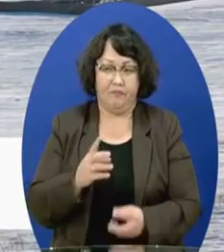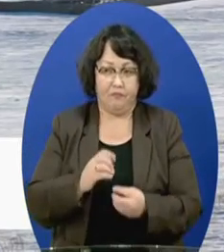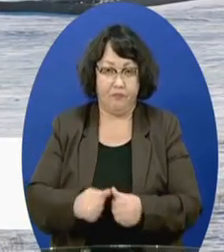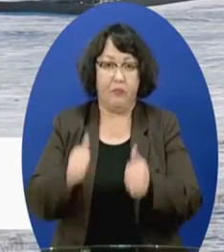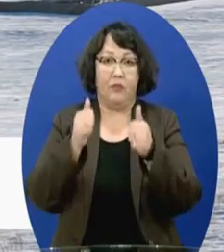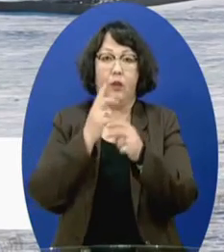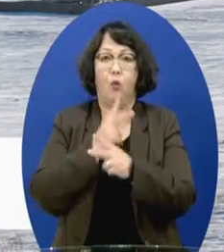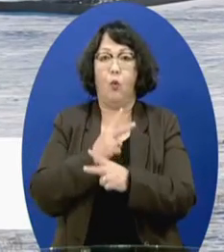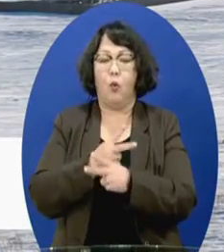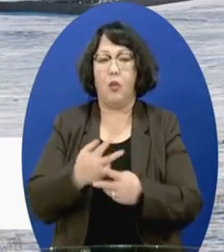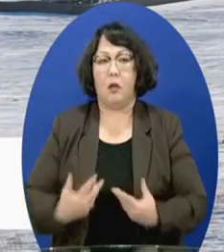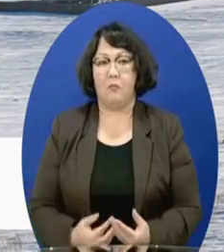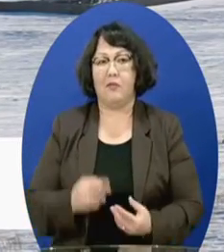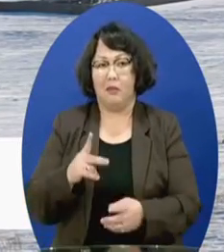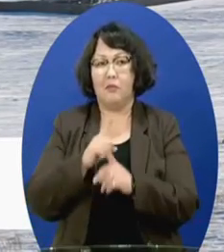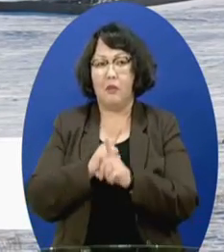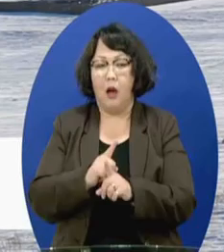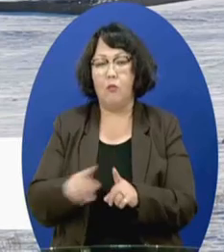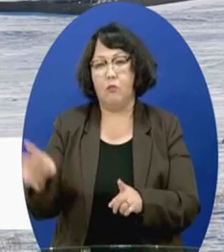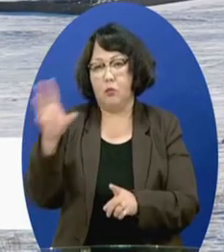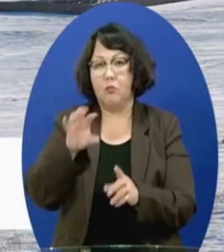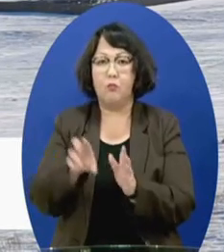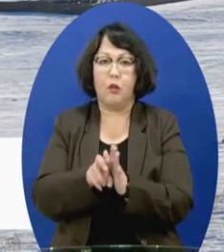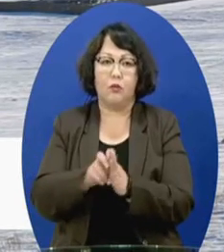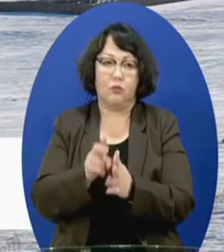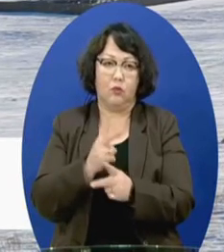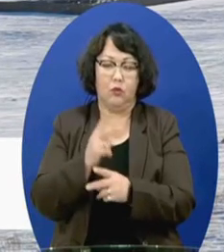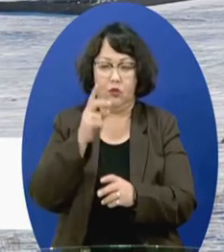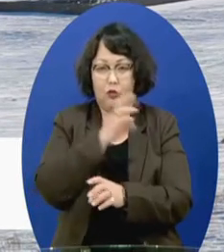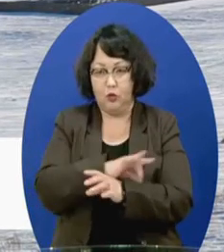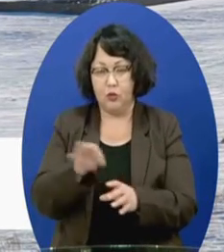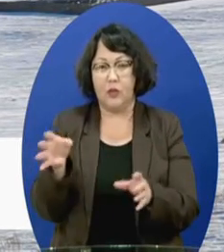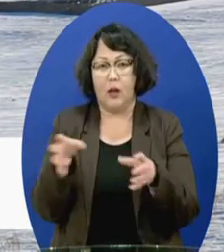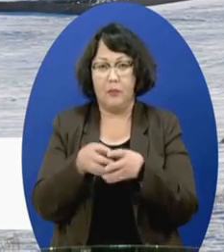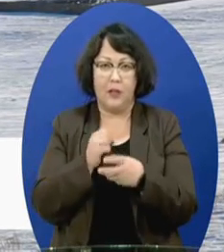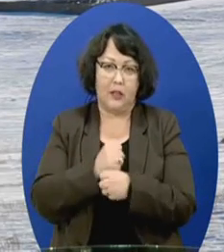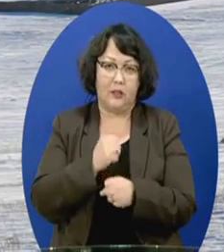амьдралд хэрэгжих юма гэдгийг хуулийн төсөлд ажилласан эрдэмтэн судлаачид хэлж байлаа.